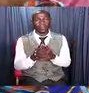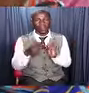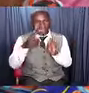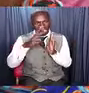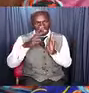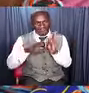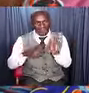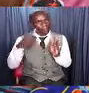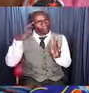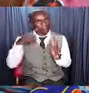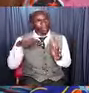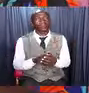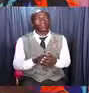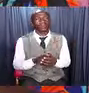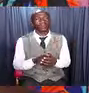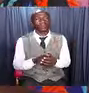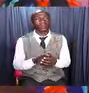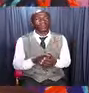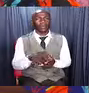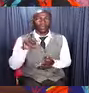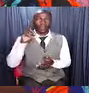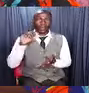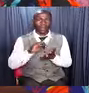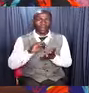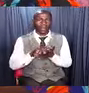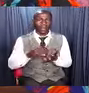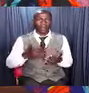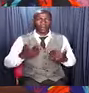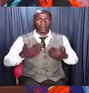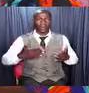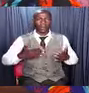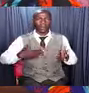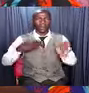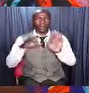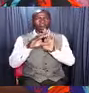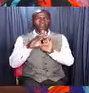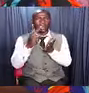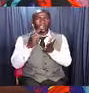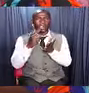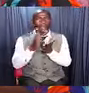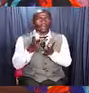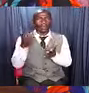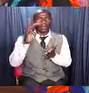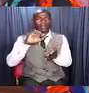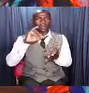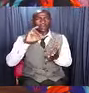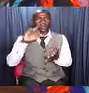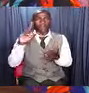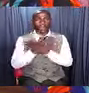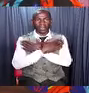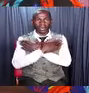Tusomee tena. Read for us once again. Yeye aliye na amri zangu na kuzishika, yeye ndiye